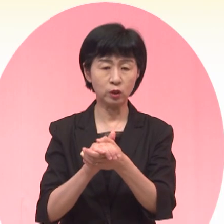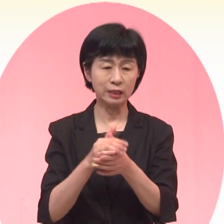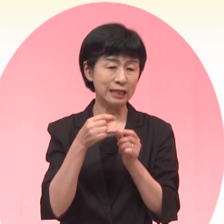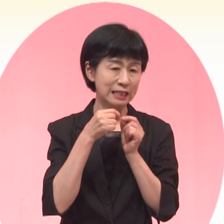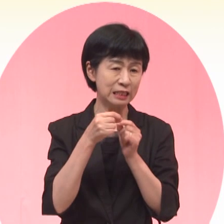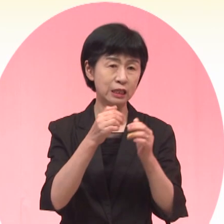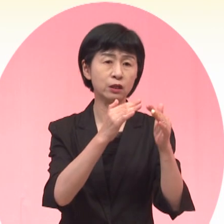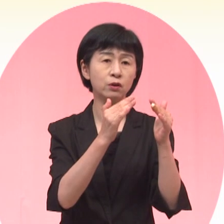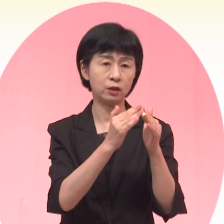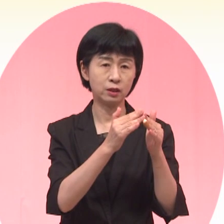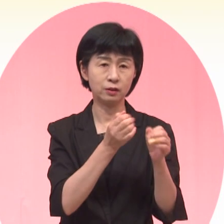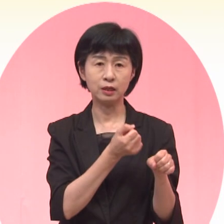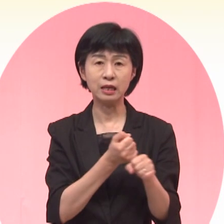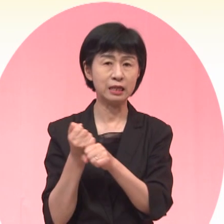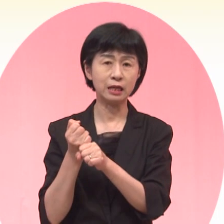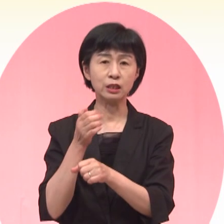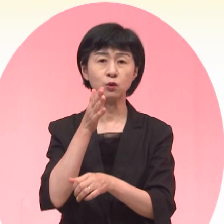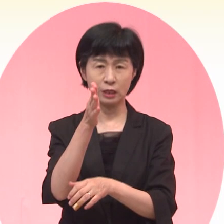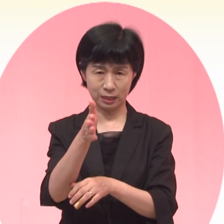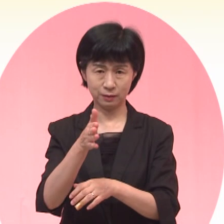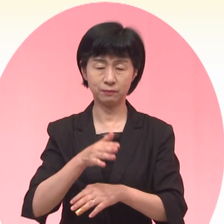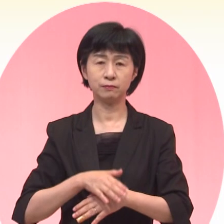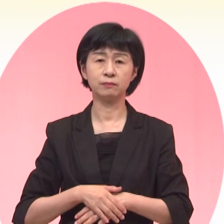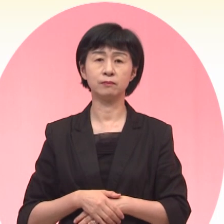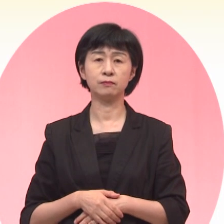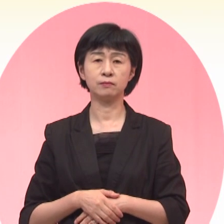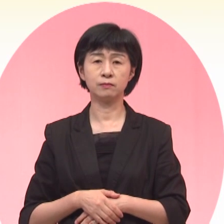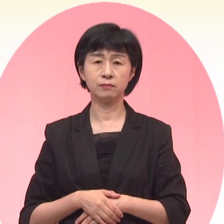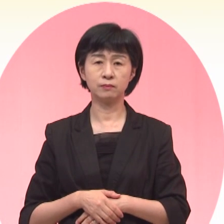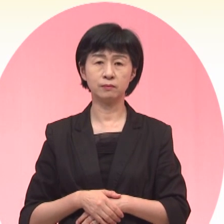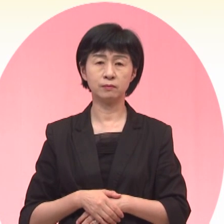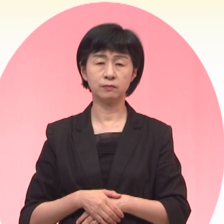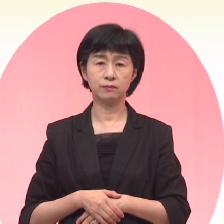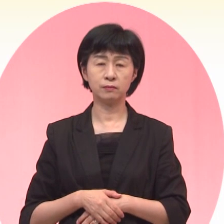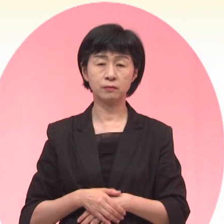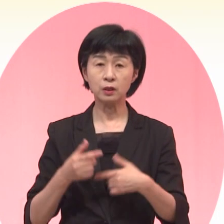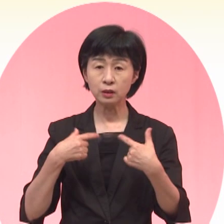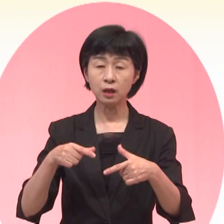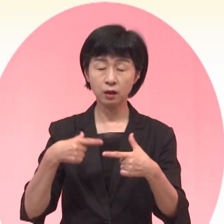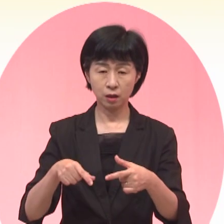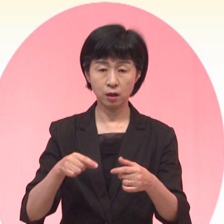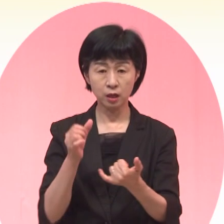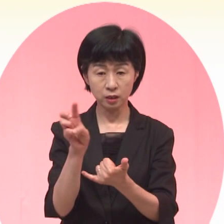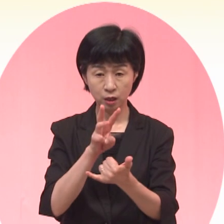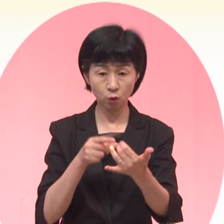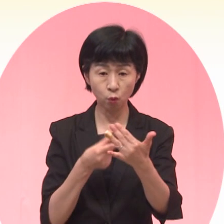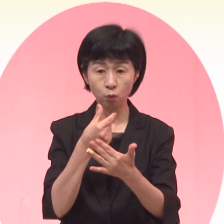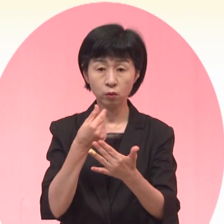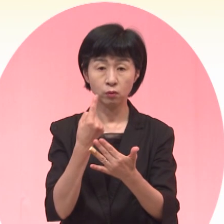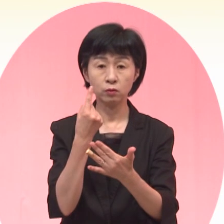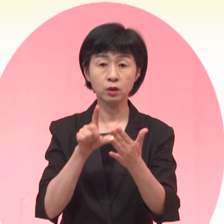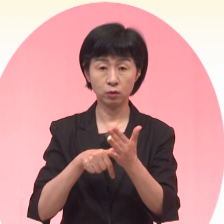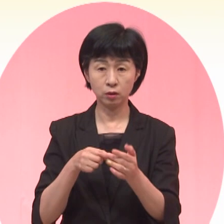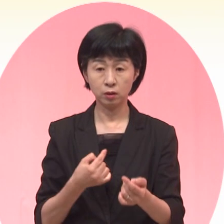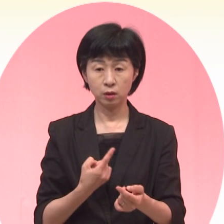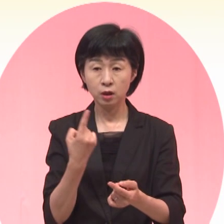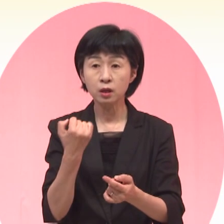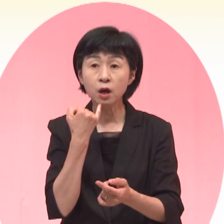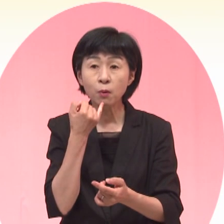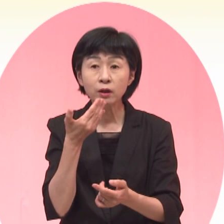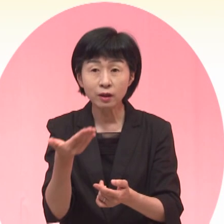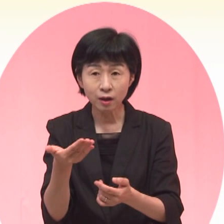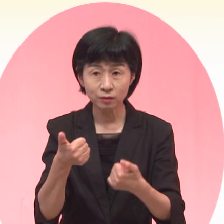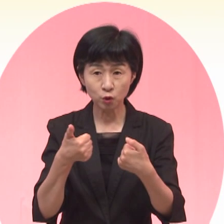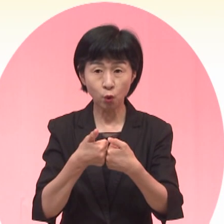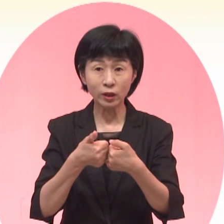人、親戚の方の家に避難しましょう。普段から災害時に身を寄せてよいか相談して決め